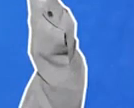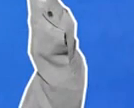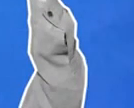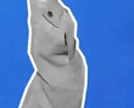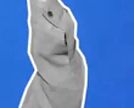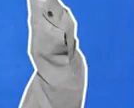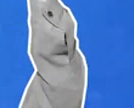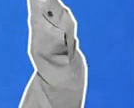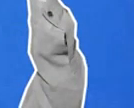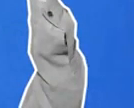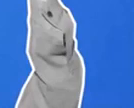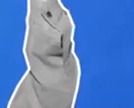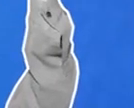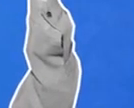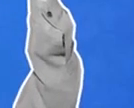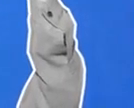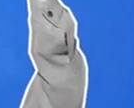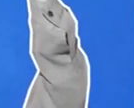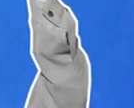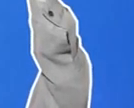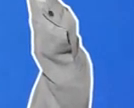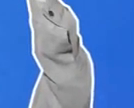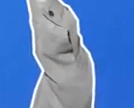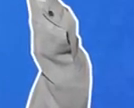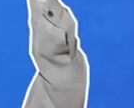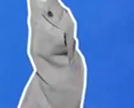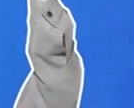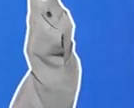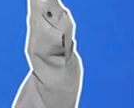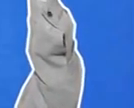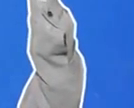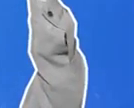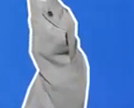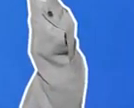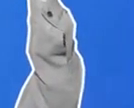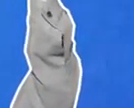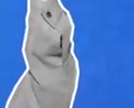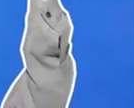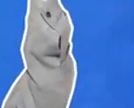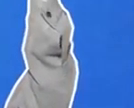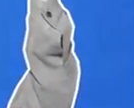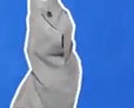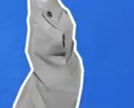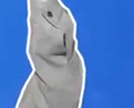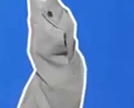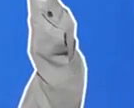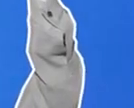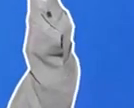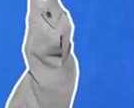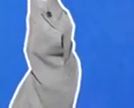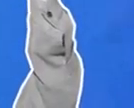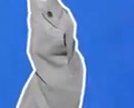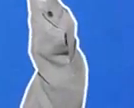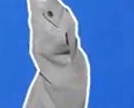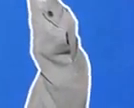olim Peter Drucker aytgani kabi, muvaffaqiyatli biror ishga duch kelsangiz, bilingki, bu kimningdir jasurlik bilan qilgan mulohazali